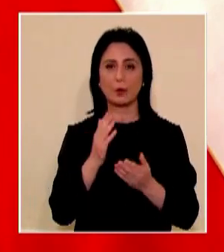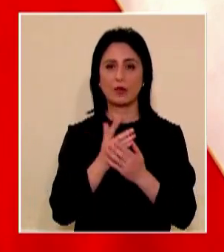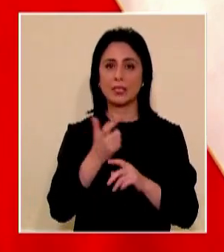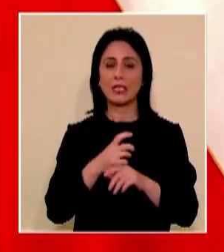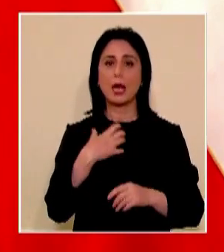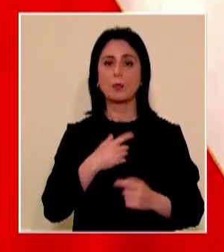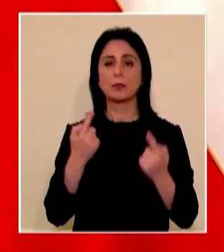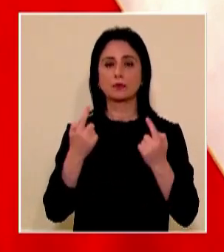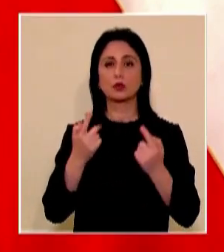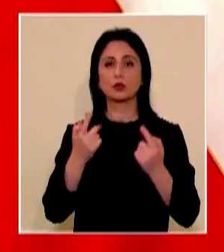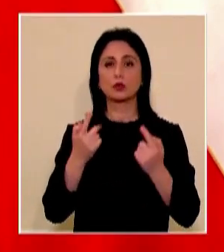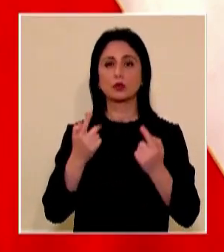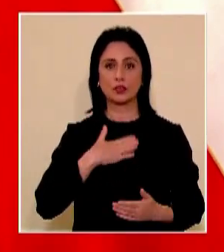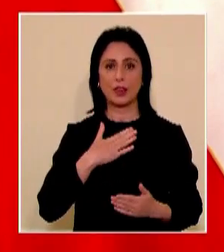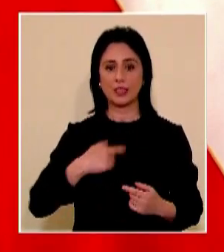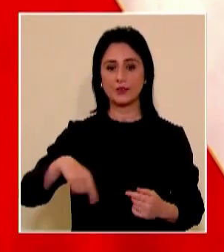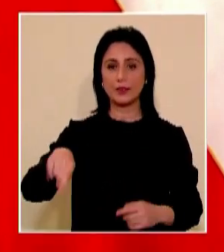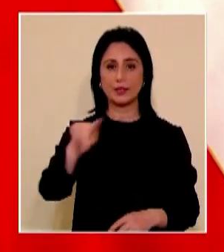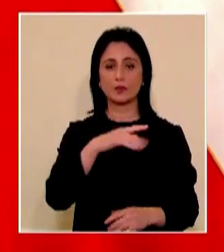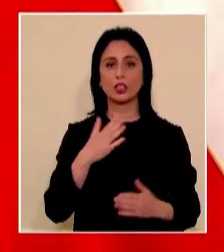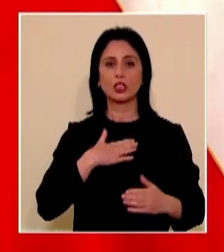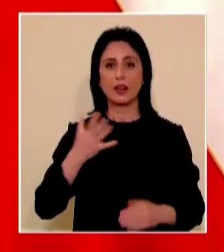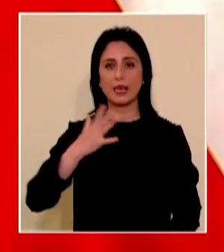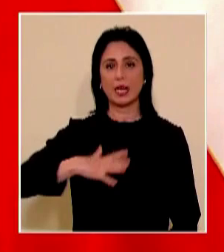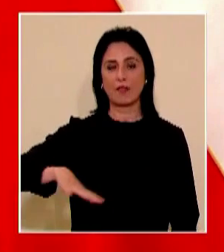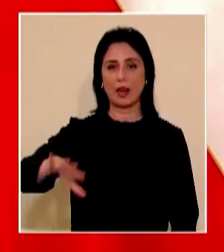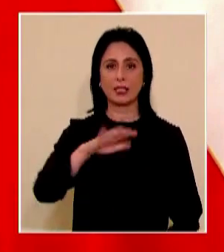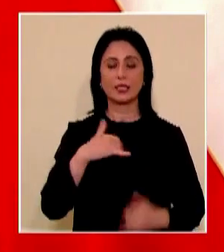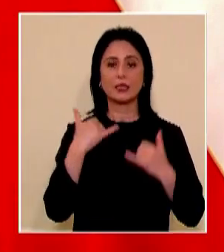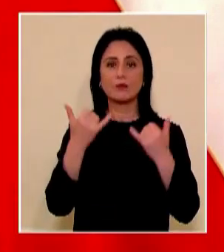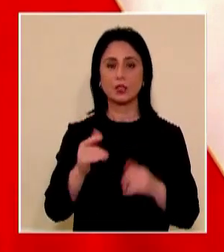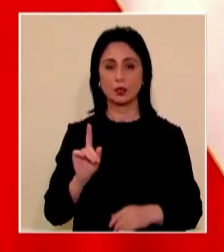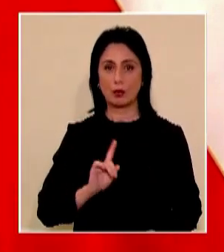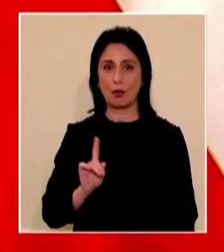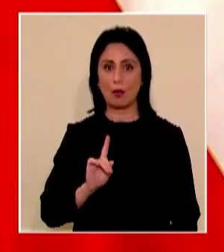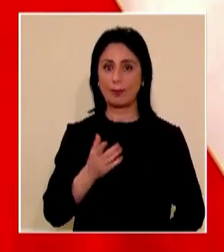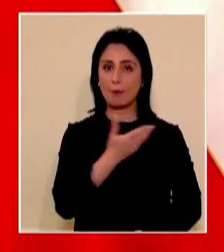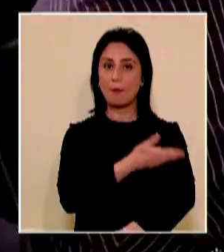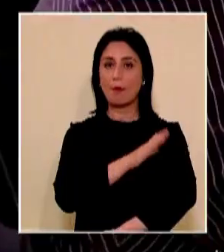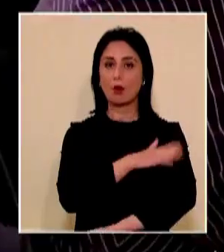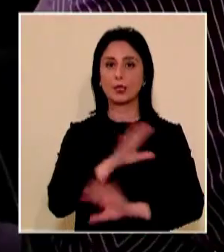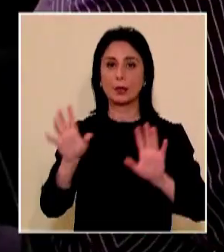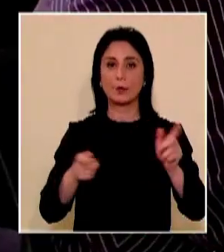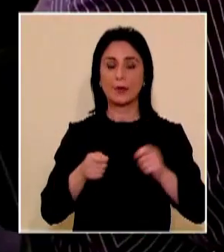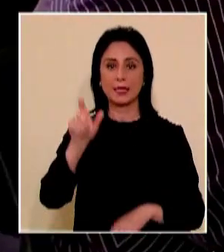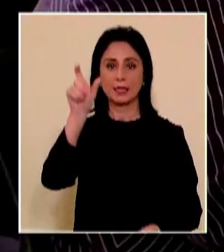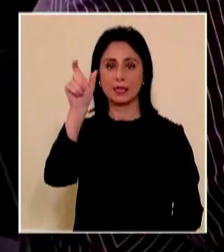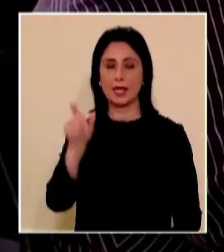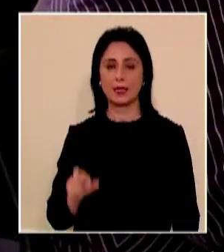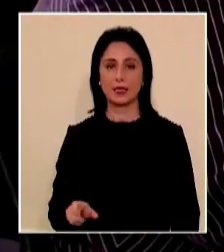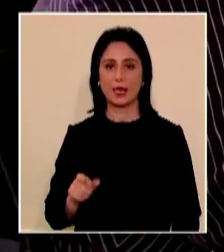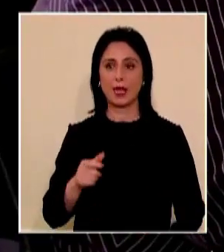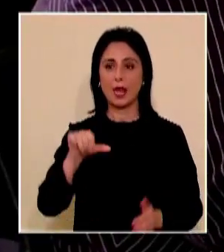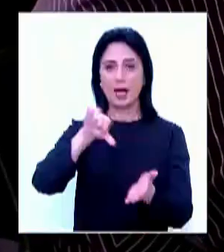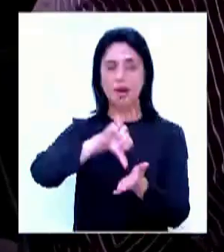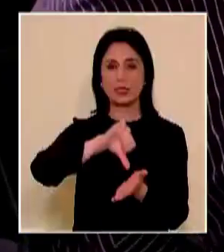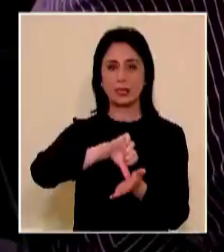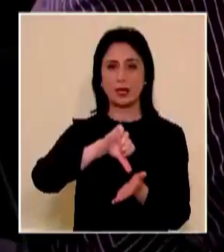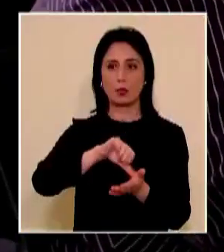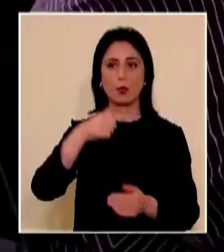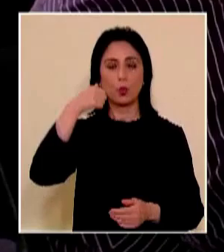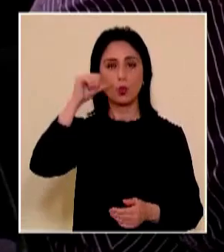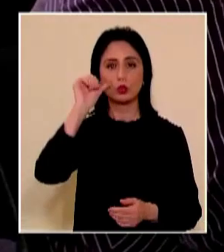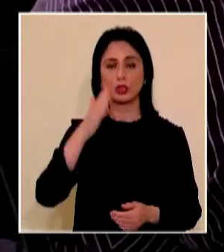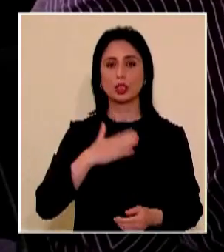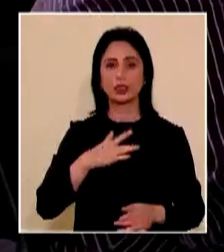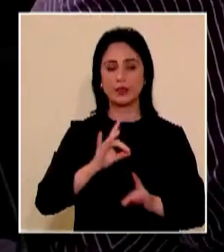To są bardzo ważne emocje i są ważne dla nas. Polonetis prezidenti estreboda